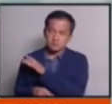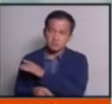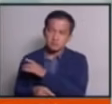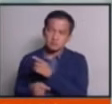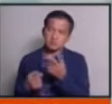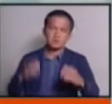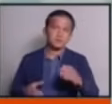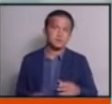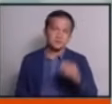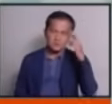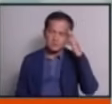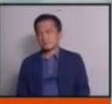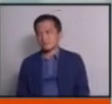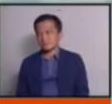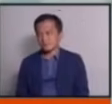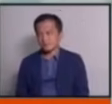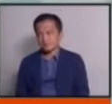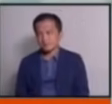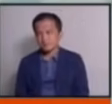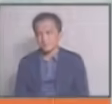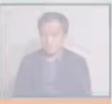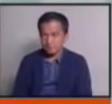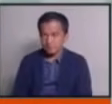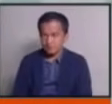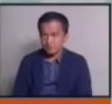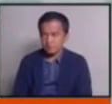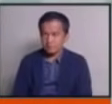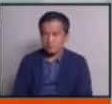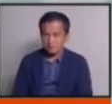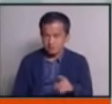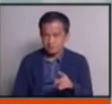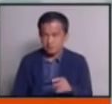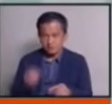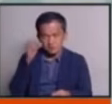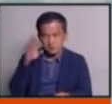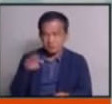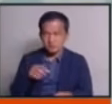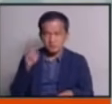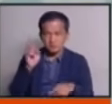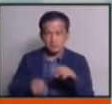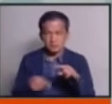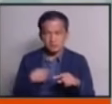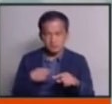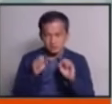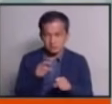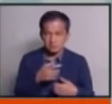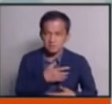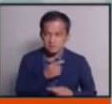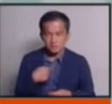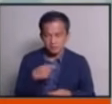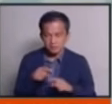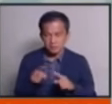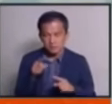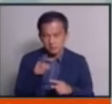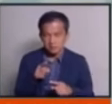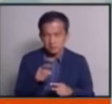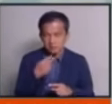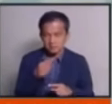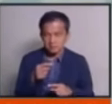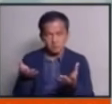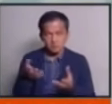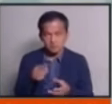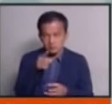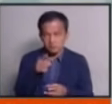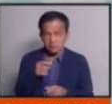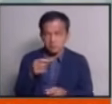tayo makakawa dyan. Sir naman, bastusin pala kayo. Sir, kapag hindi niyo po kaya, ako po kakayanin ko to, trust me. Pero kapag ako po nagpa-implement